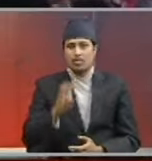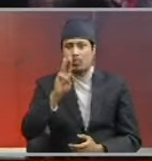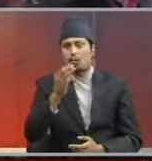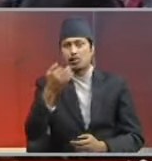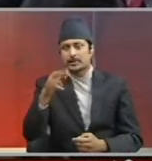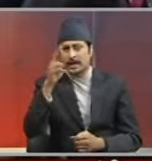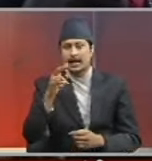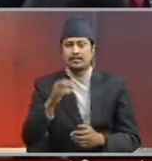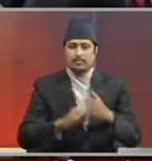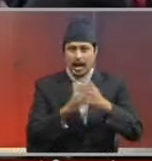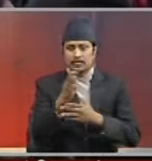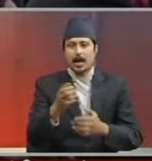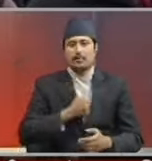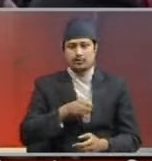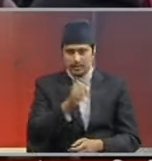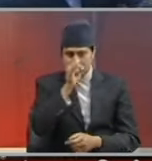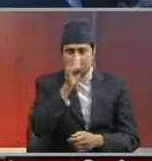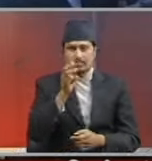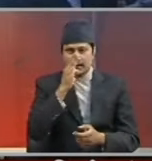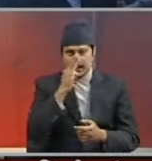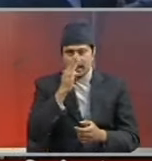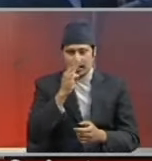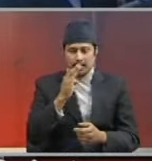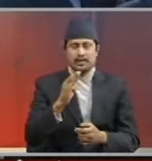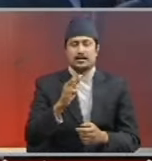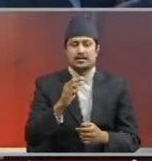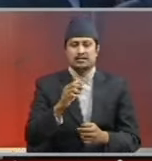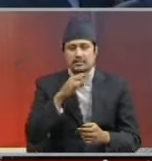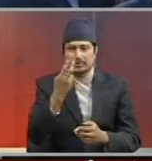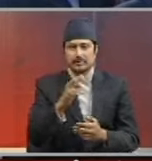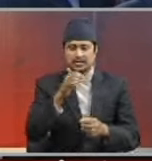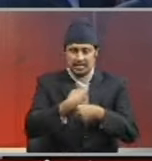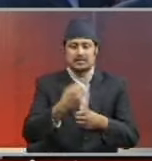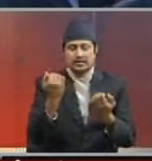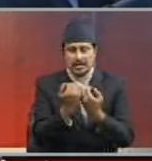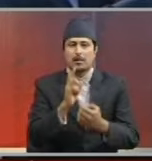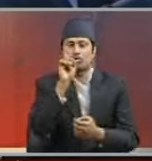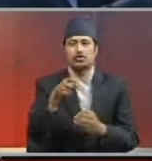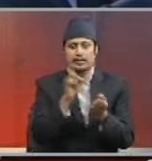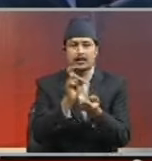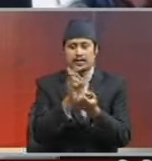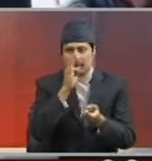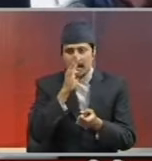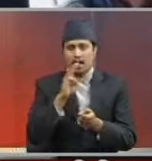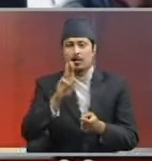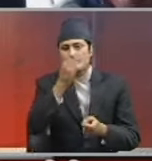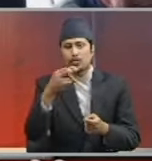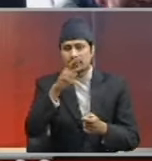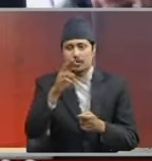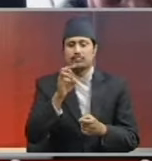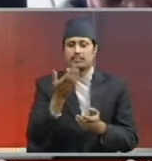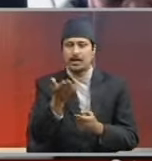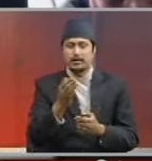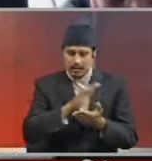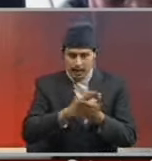मोर्चाले प्रधानमन्त्री आफ्नो अडानबाट विचलित भइरहेको निष्कर्ष समेत निकाल्दै भोलिको बैठकमा मोर्चाको मागलाई स्पष्ट